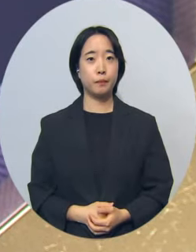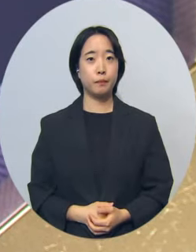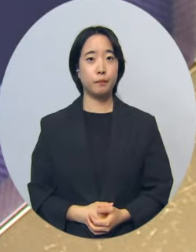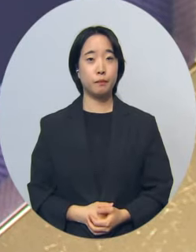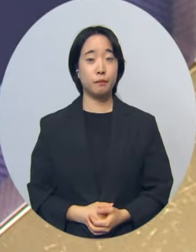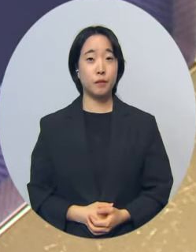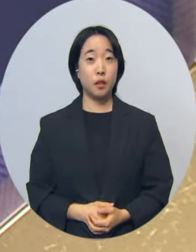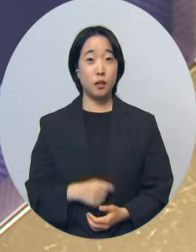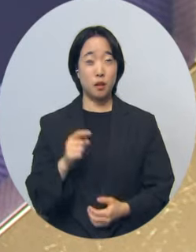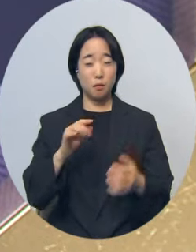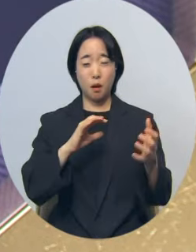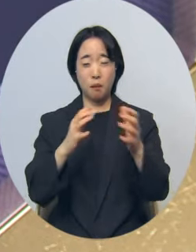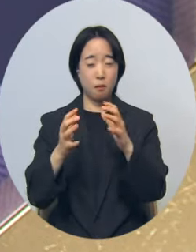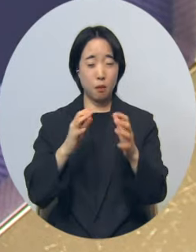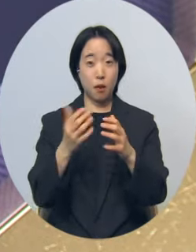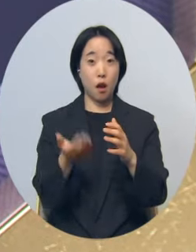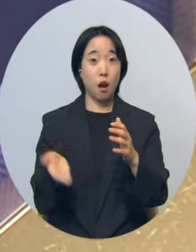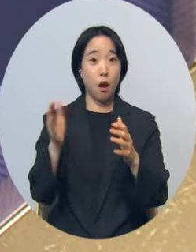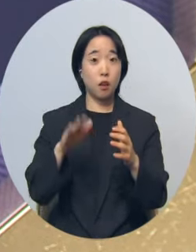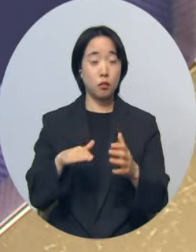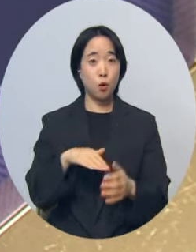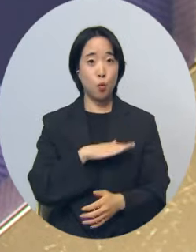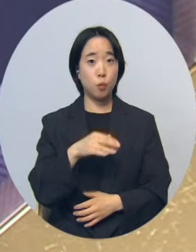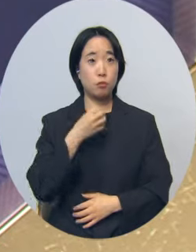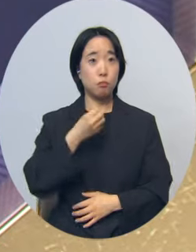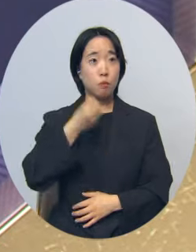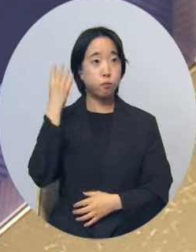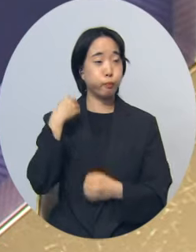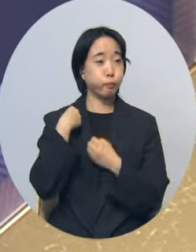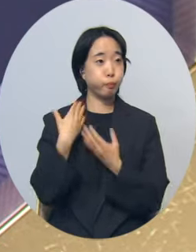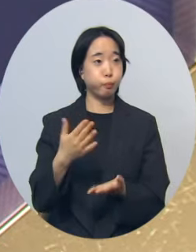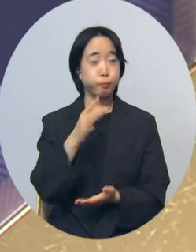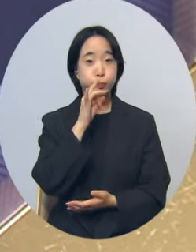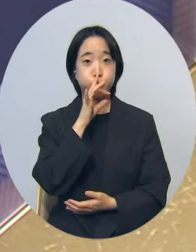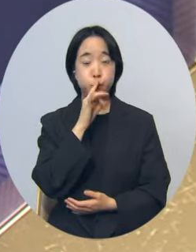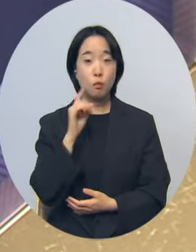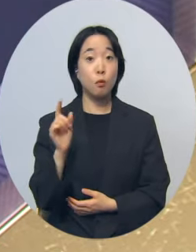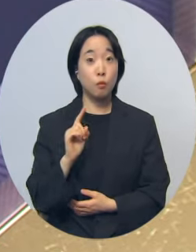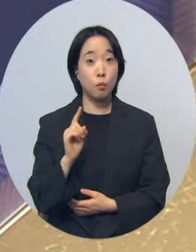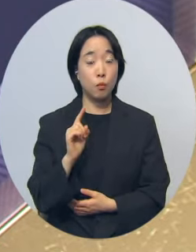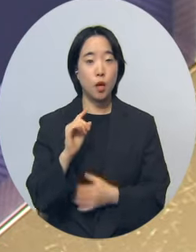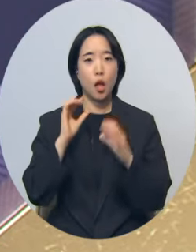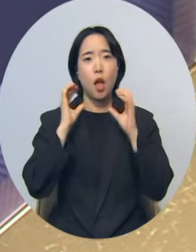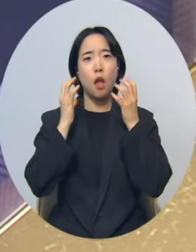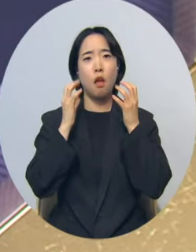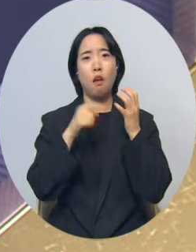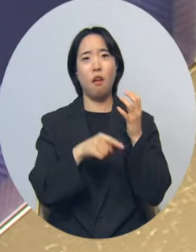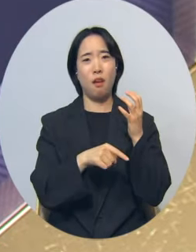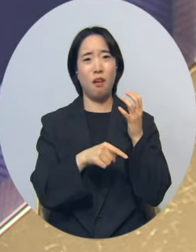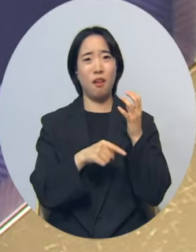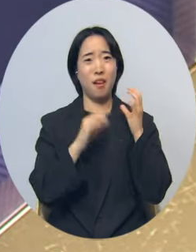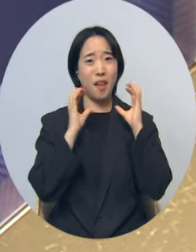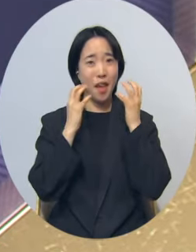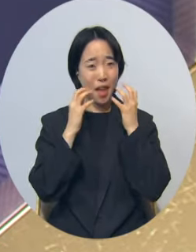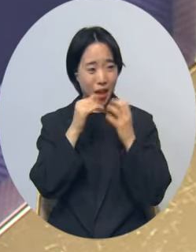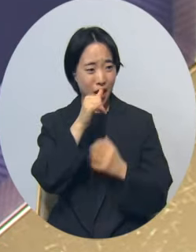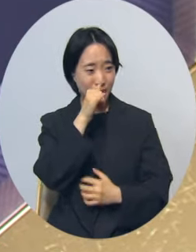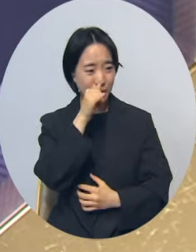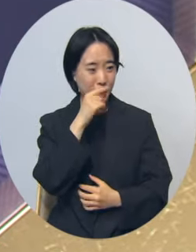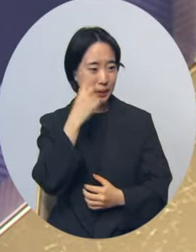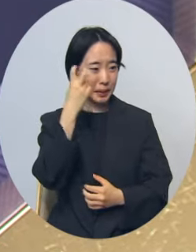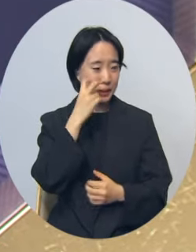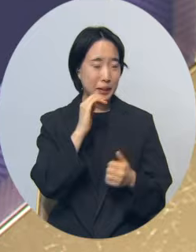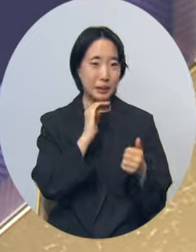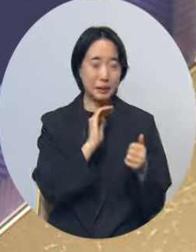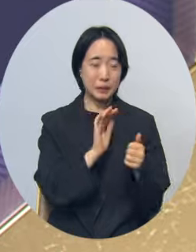하지만 이 과정에서 우리가 하시라도 잊어선 안 될 기본 전제가 있으니 바로 모든 논의의 최우선에 다름 아닌 아이들이